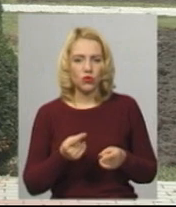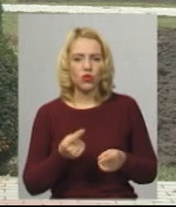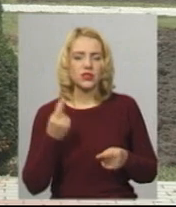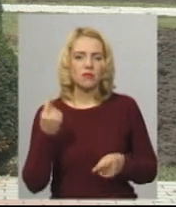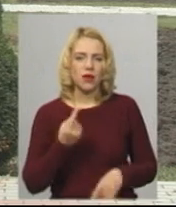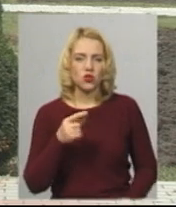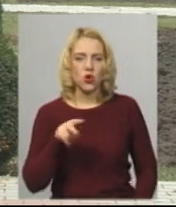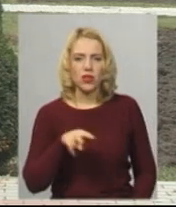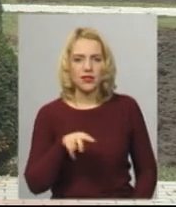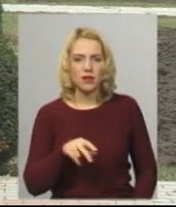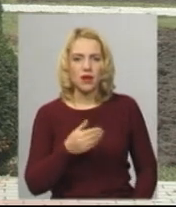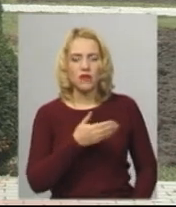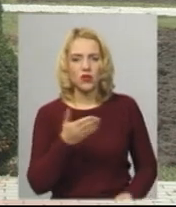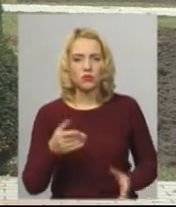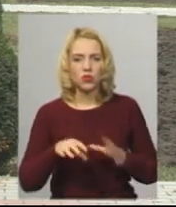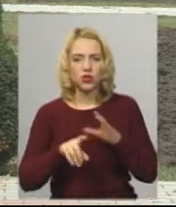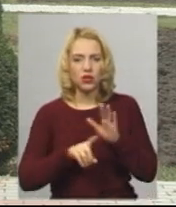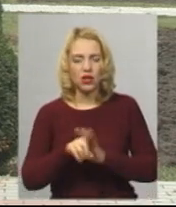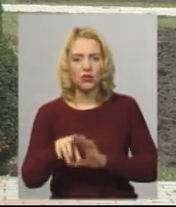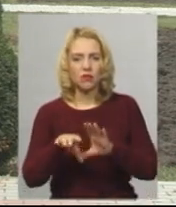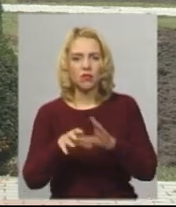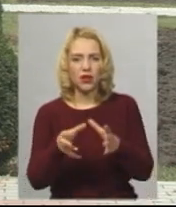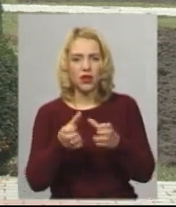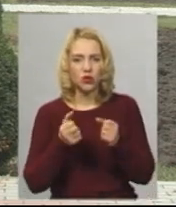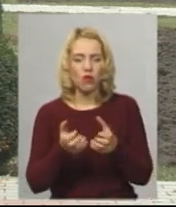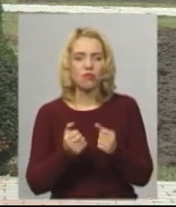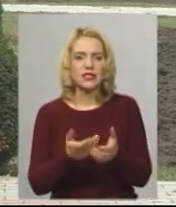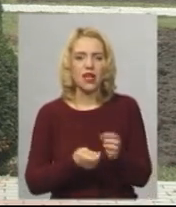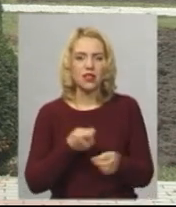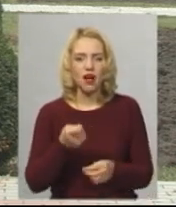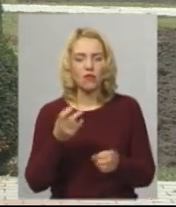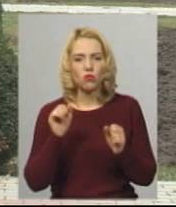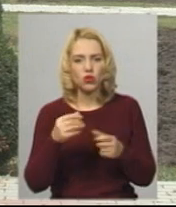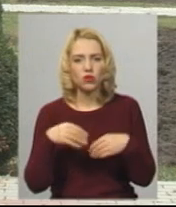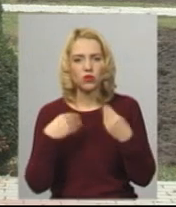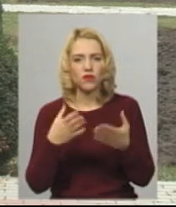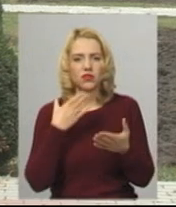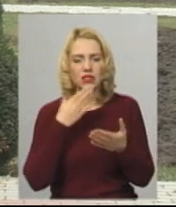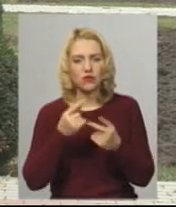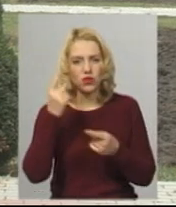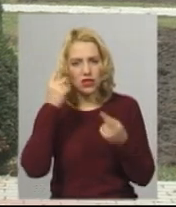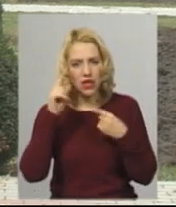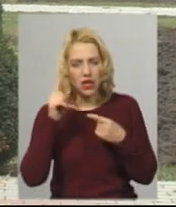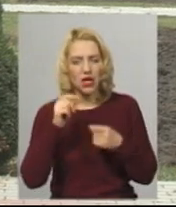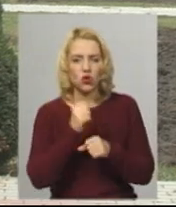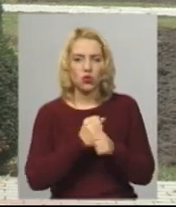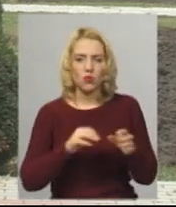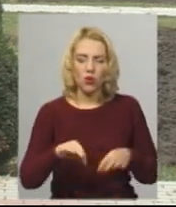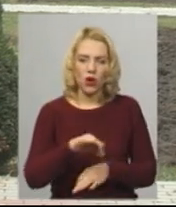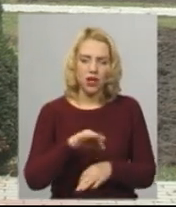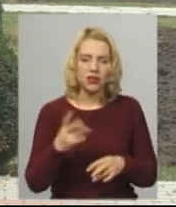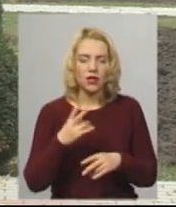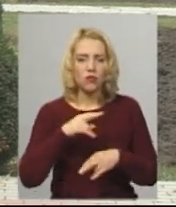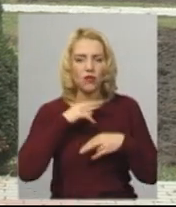1 листопада, вони починають прийом заявок. Можна подавати свої ідеї, розроблені проекти, але треба уважно читати